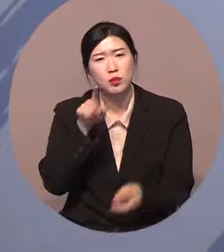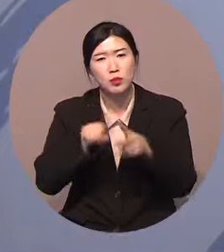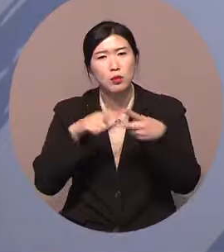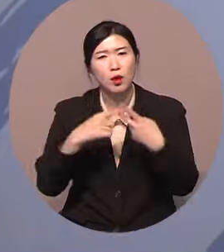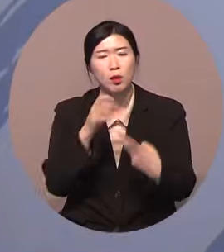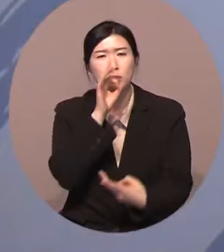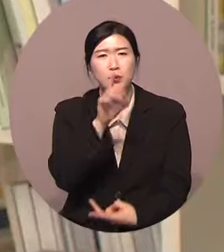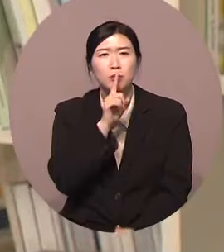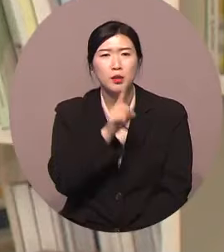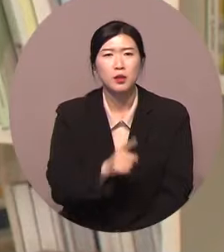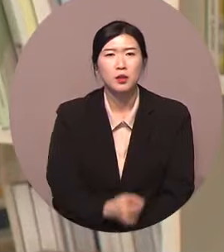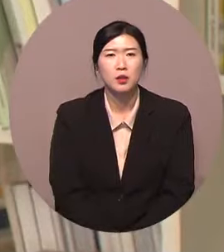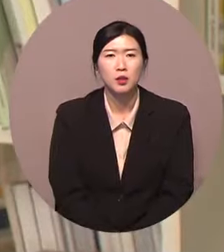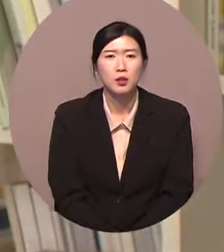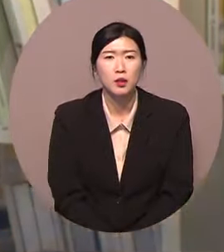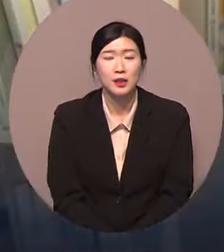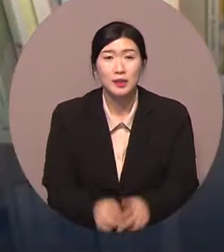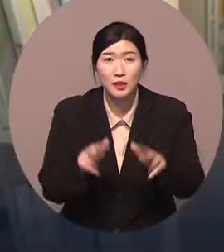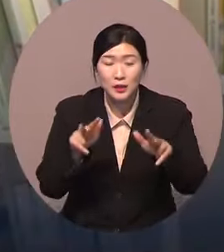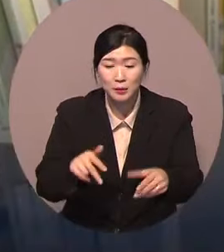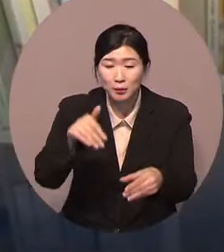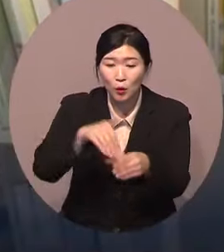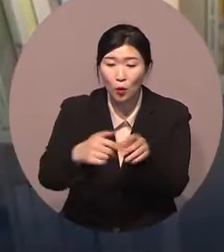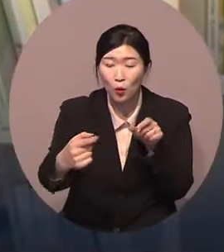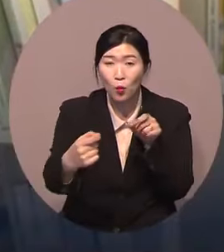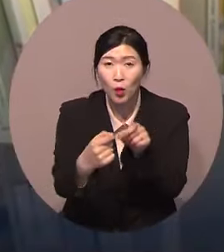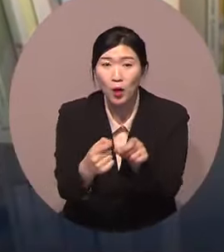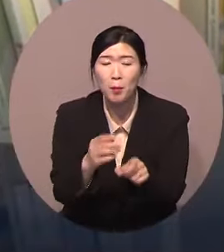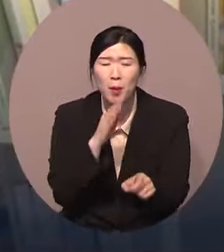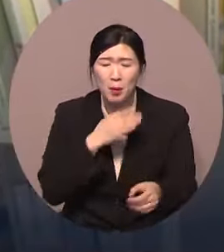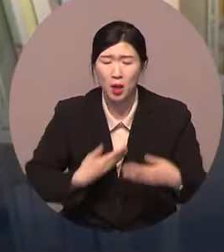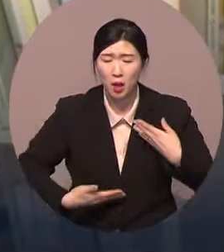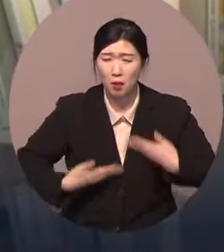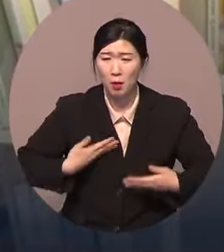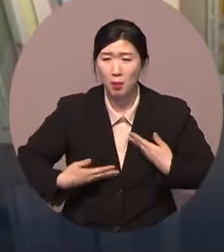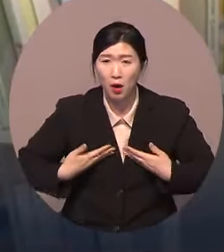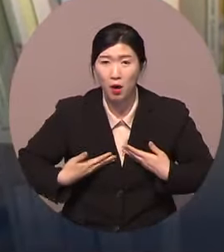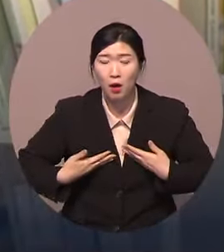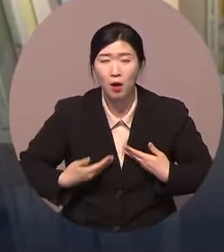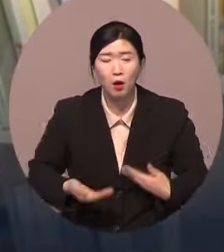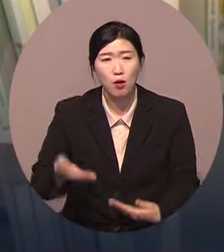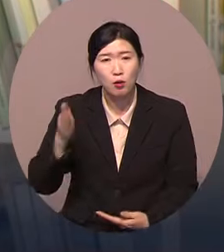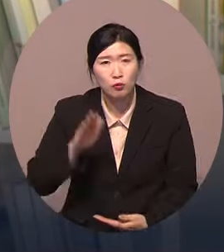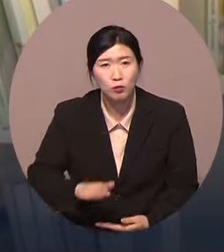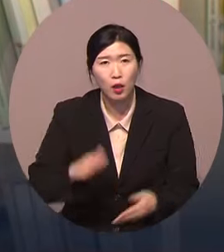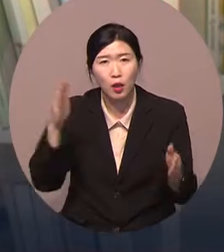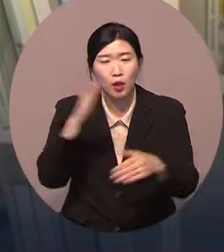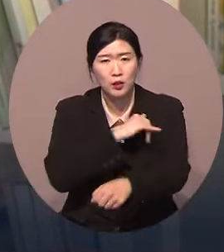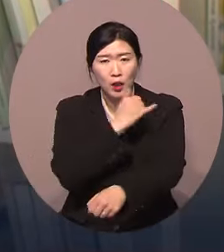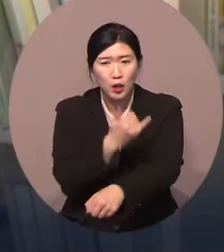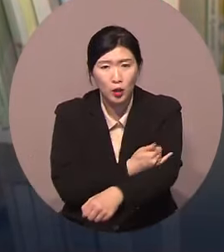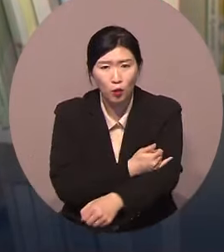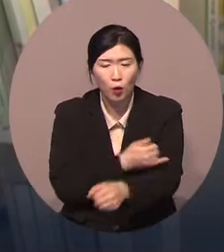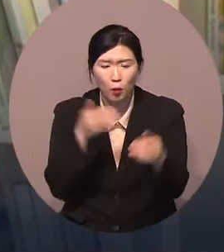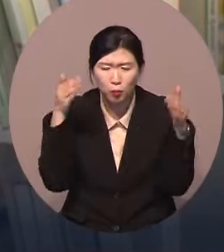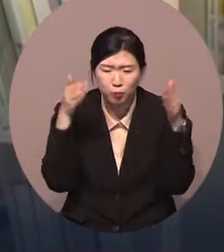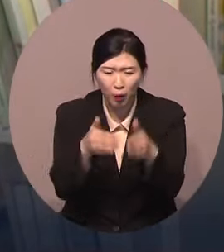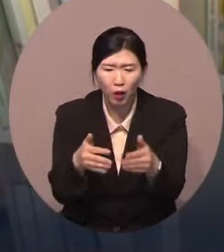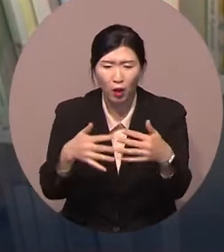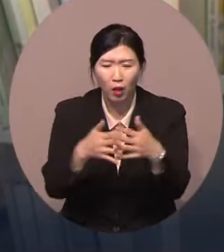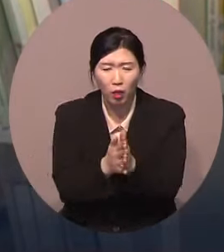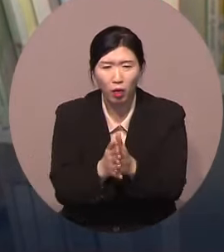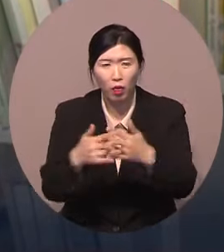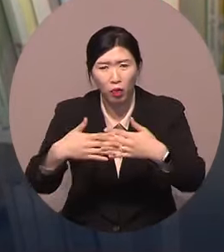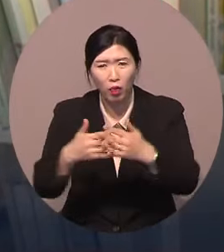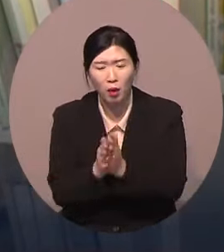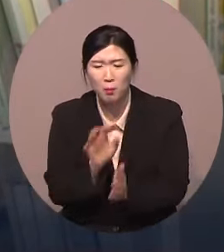지적합니다. 또 지방선거를 앞두고 이렇게까지 계속해서 정쟁화를 시키고 부각시키고 기어이 또 폐지까지 끌고 가는